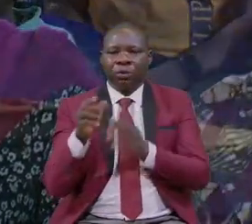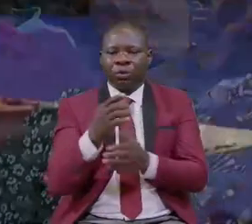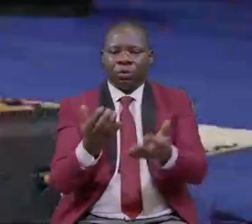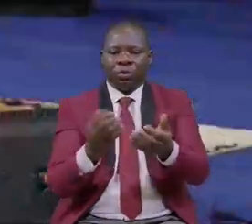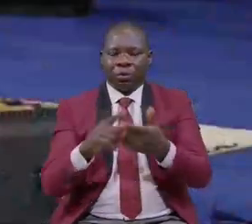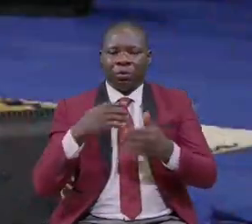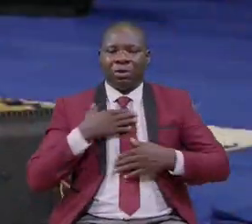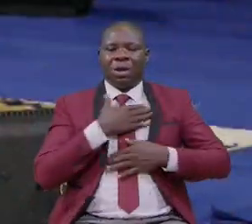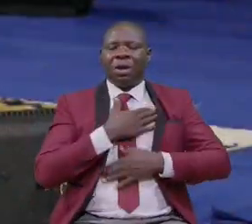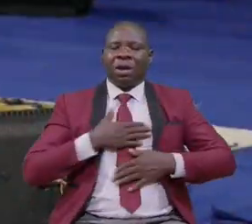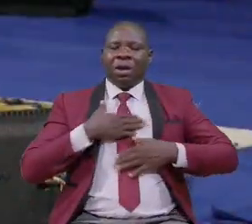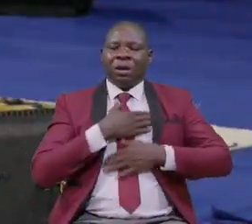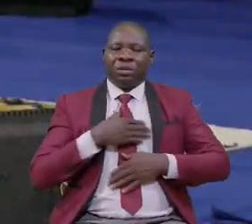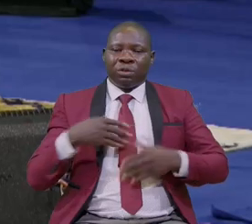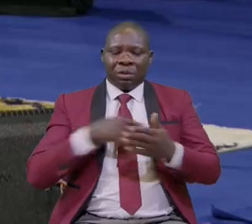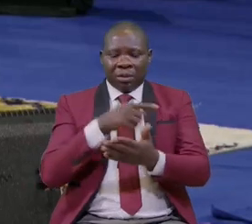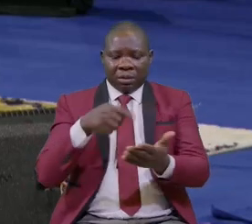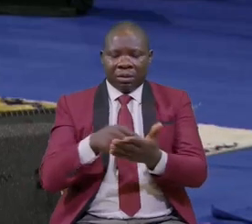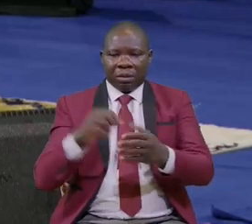veux jouir, tu veux